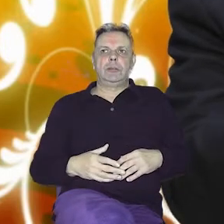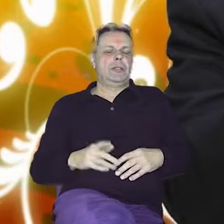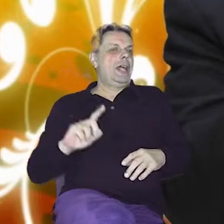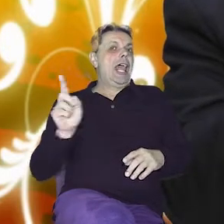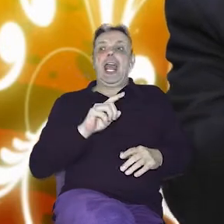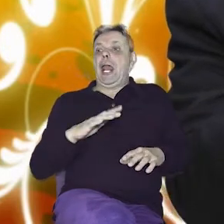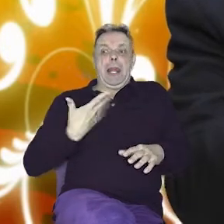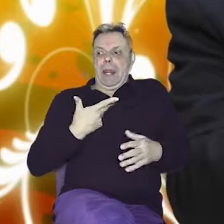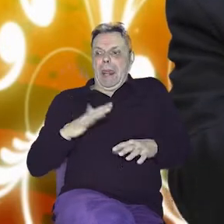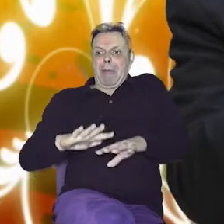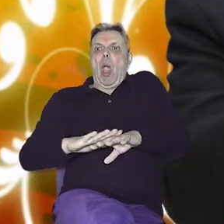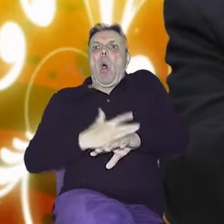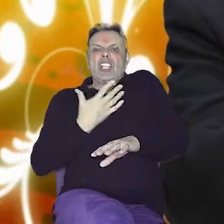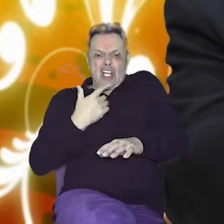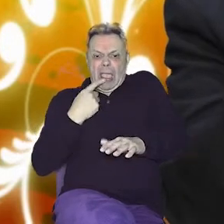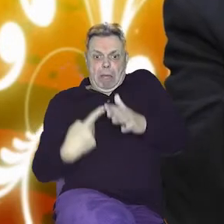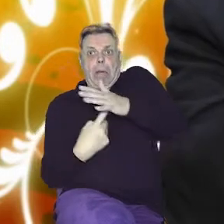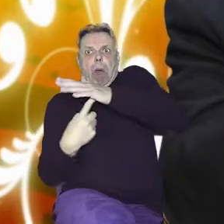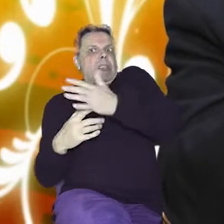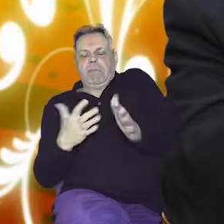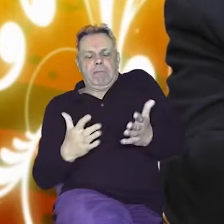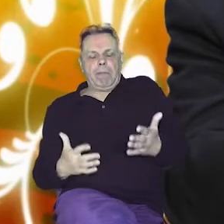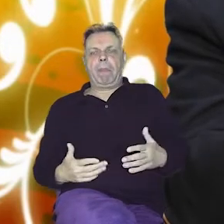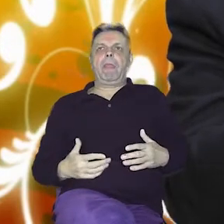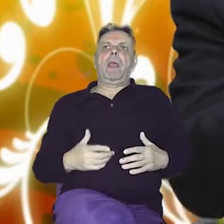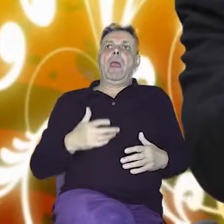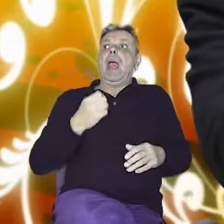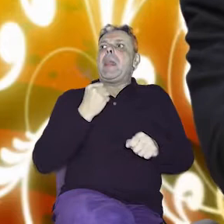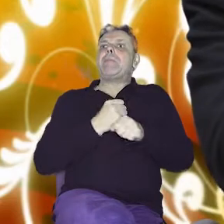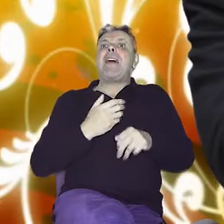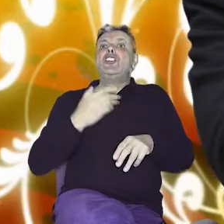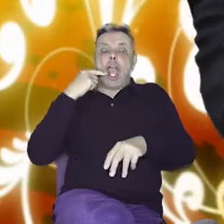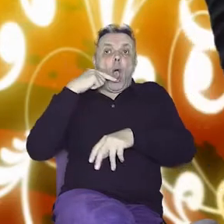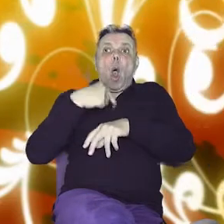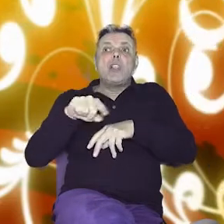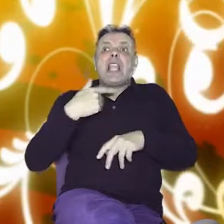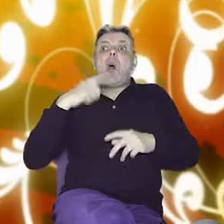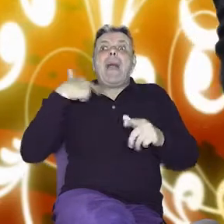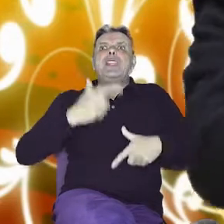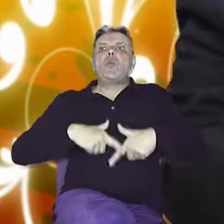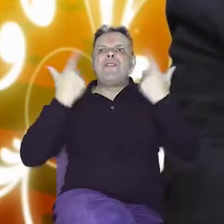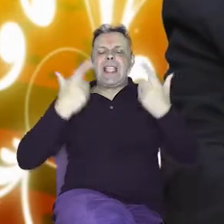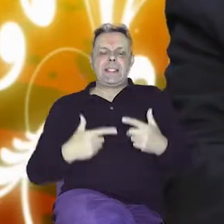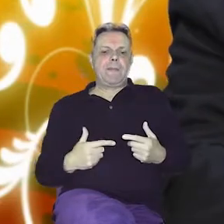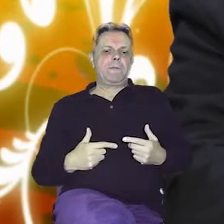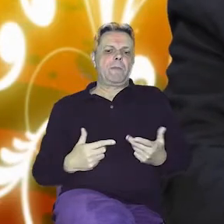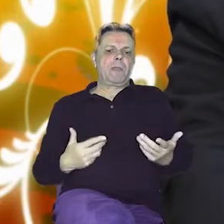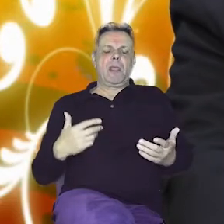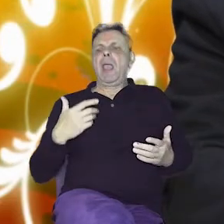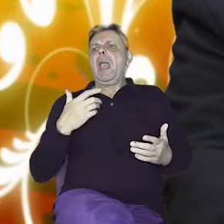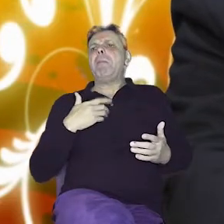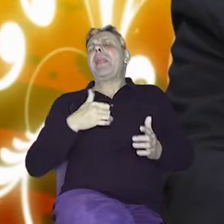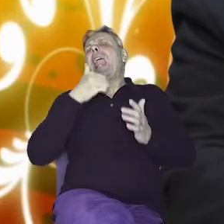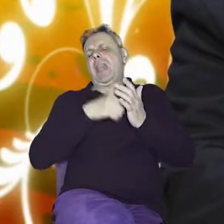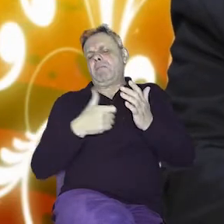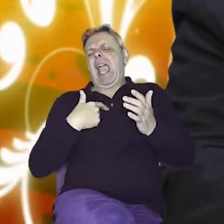nema, da jednostavno će napraviti ozljedu, a da nisu uopće toga svjesni. Banalan primjer, meni je jedan put,